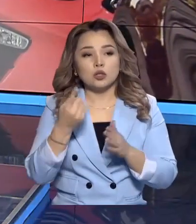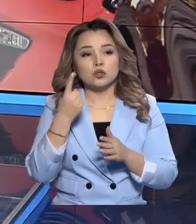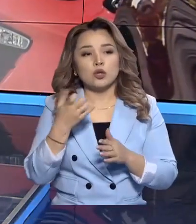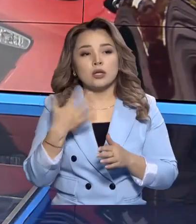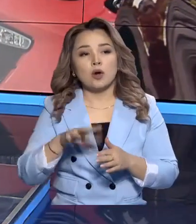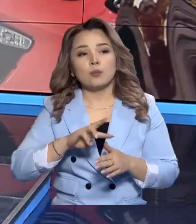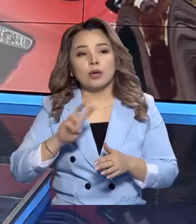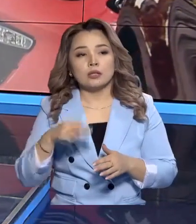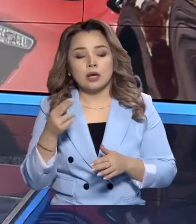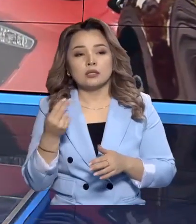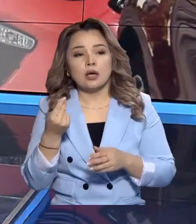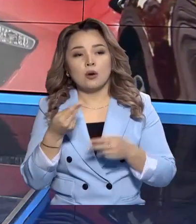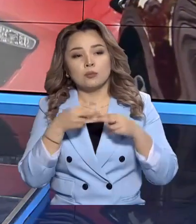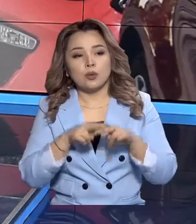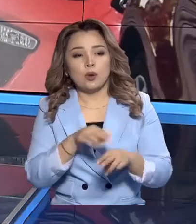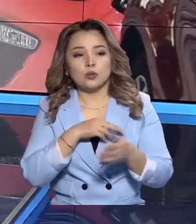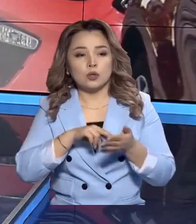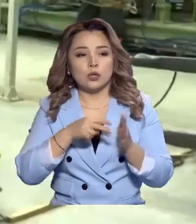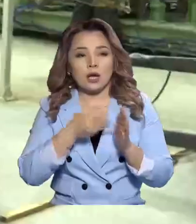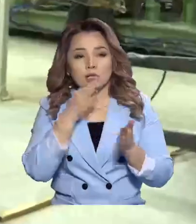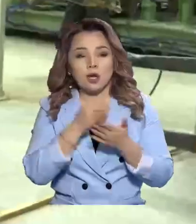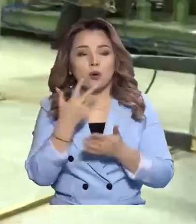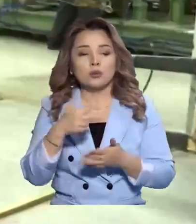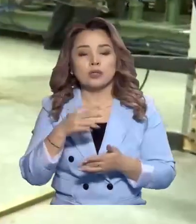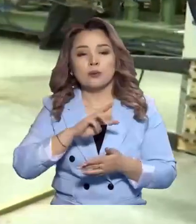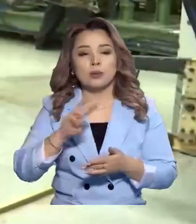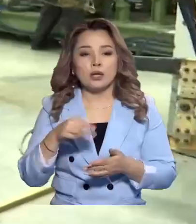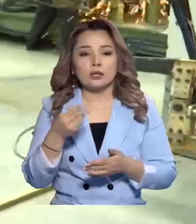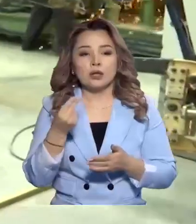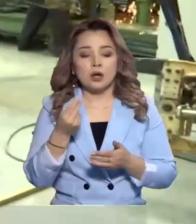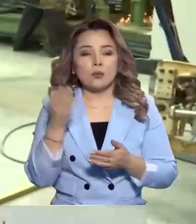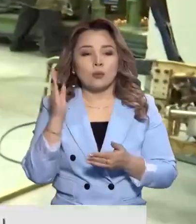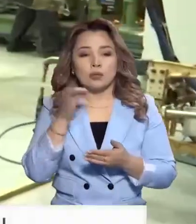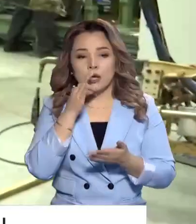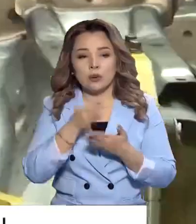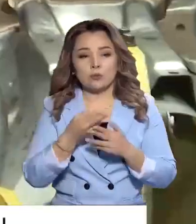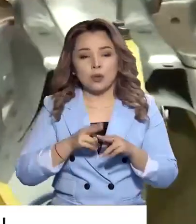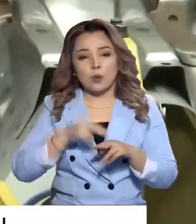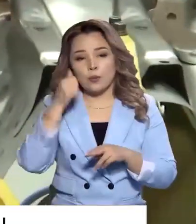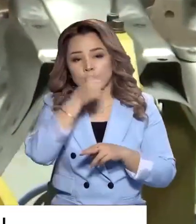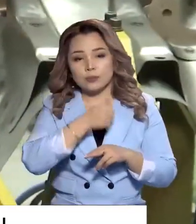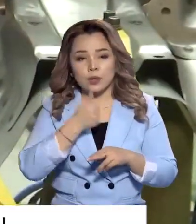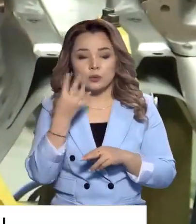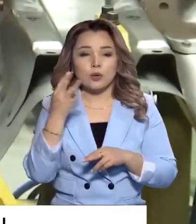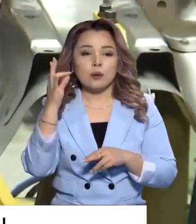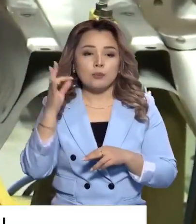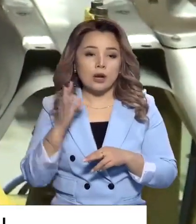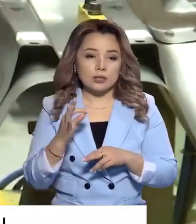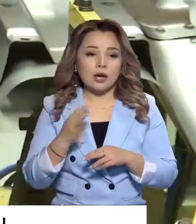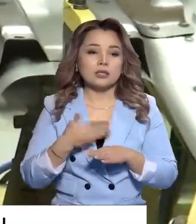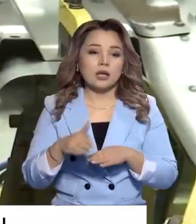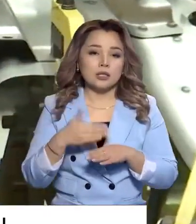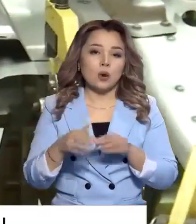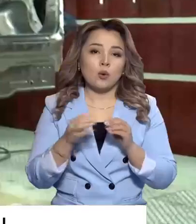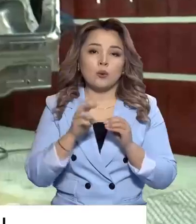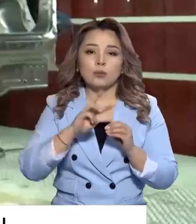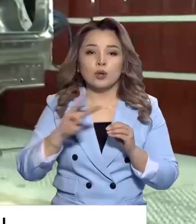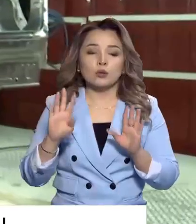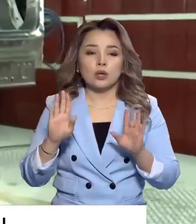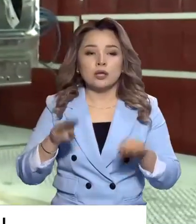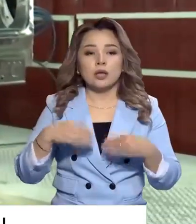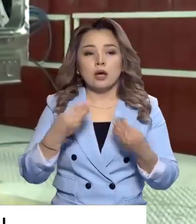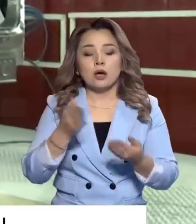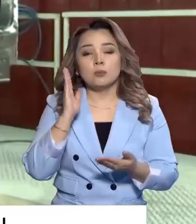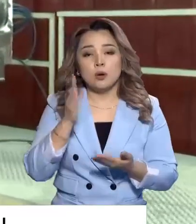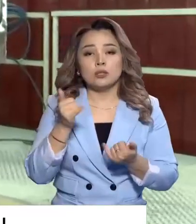150 миллиард теңге бөлуді жоспарлап отыр. 30 миллиард теңгесі биыл бөлінеді. Алайда 4% несие көліктің 10 миллион теңгесіне ғана